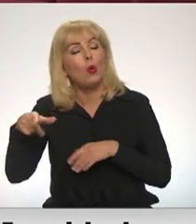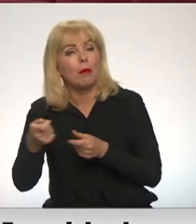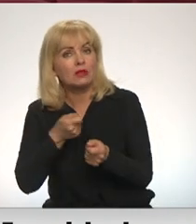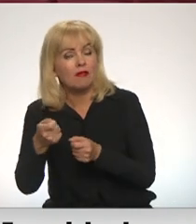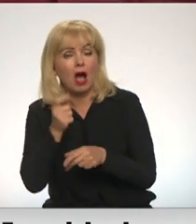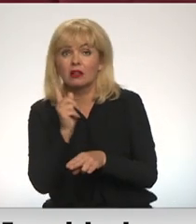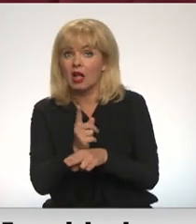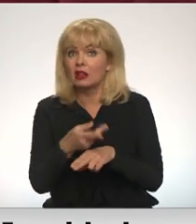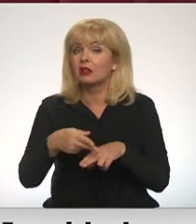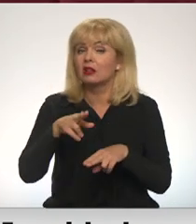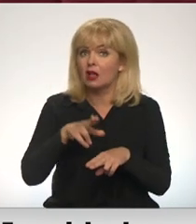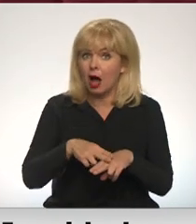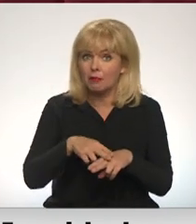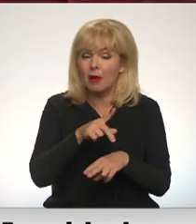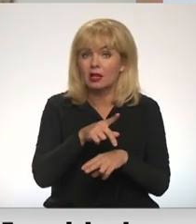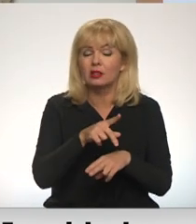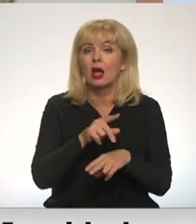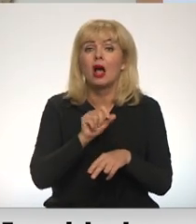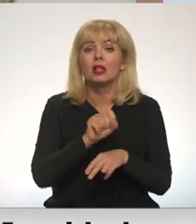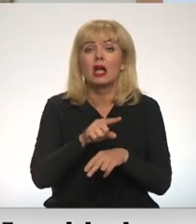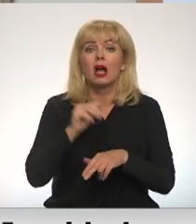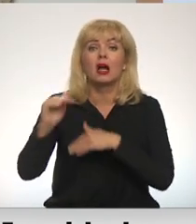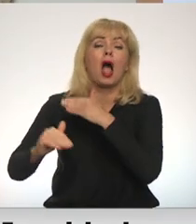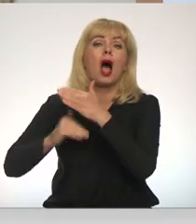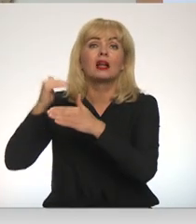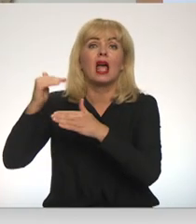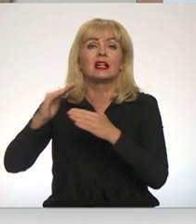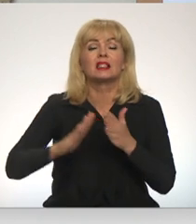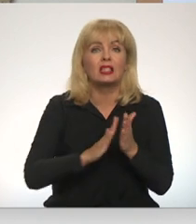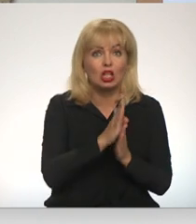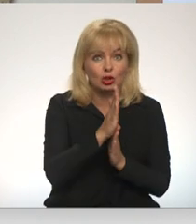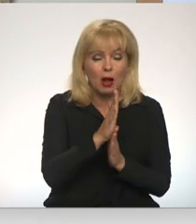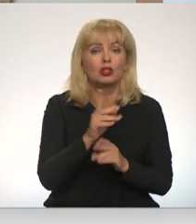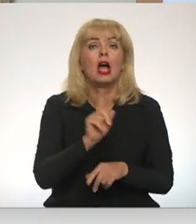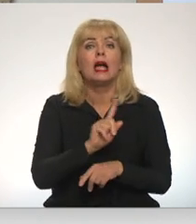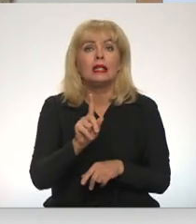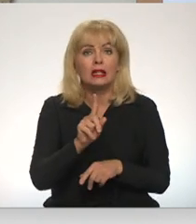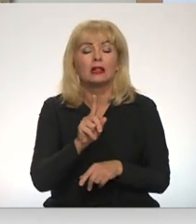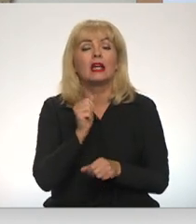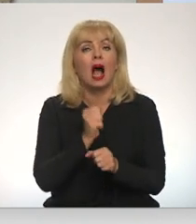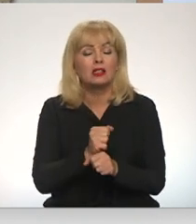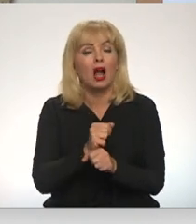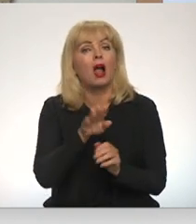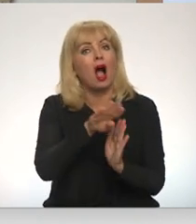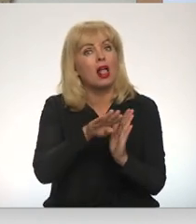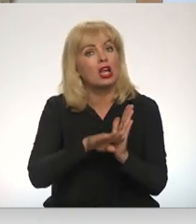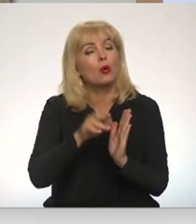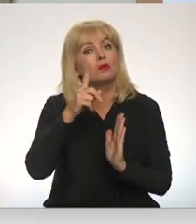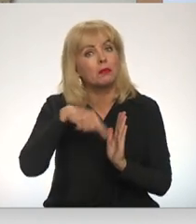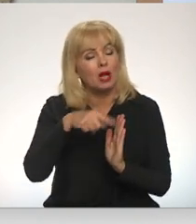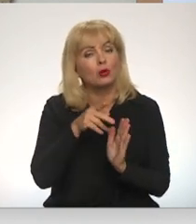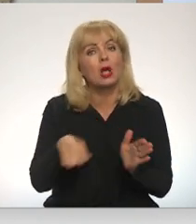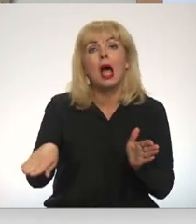nedrīkstot taču tāpēc liek karjeras izaugsmi. Šādā gadījumā, tad, protams, ir jāstrādā tā, kā to likums prasa.